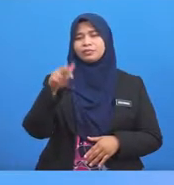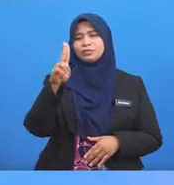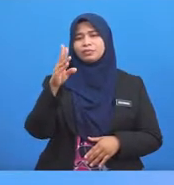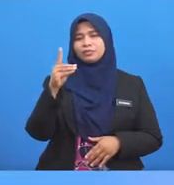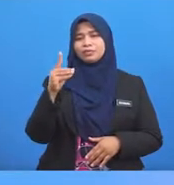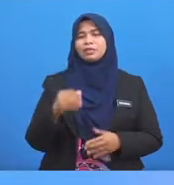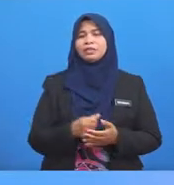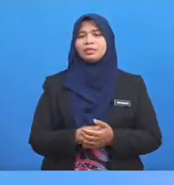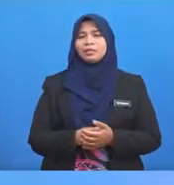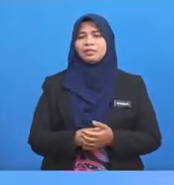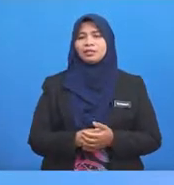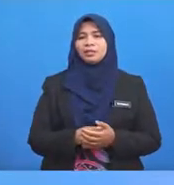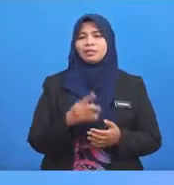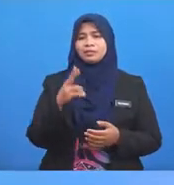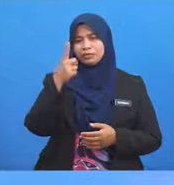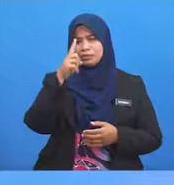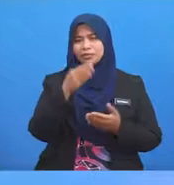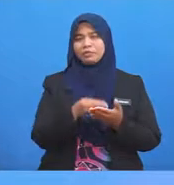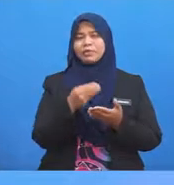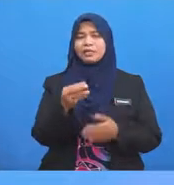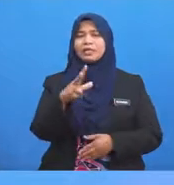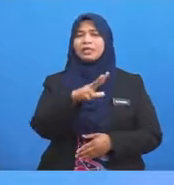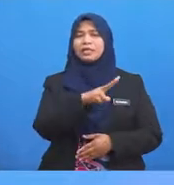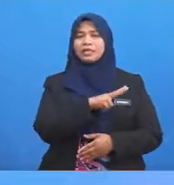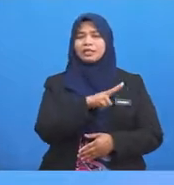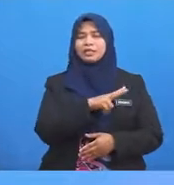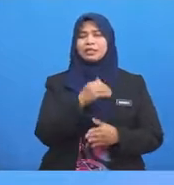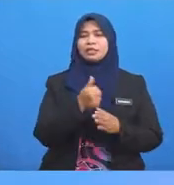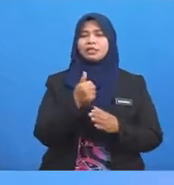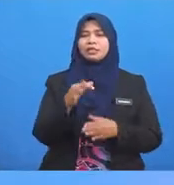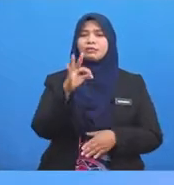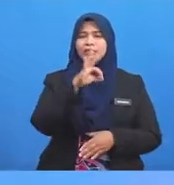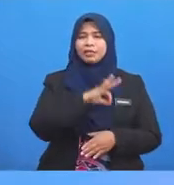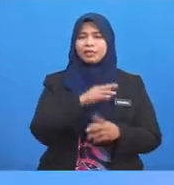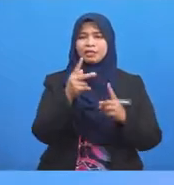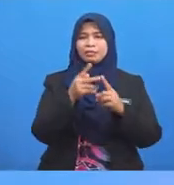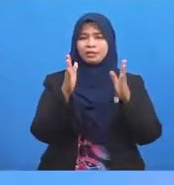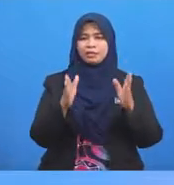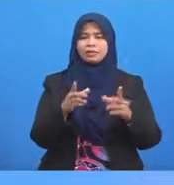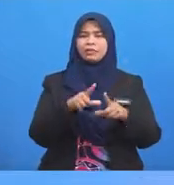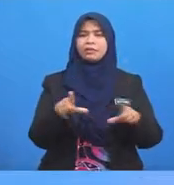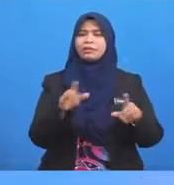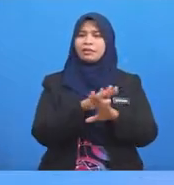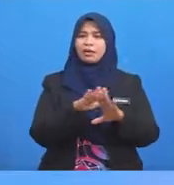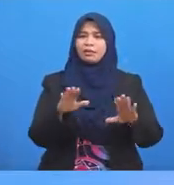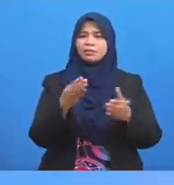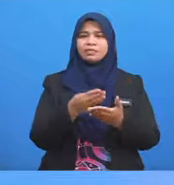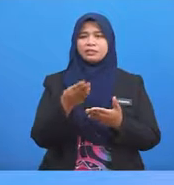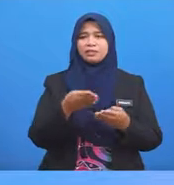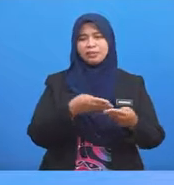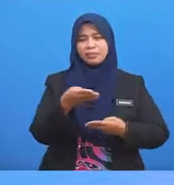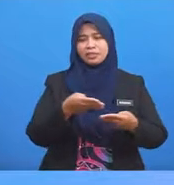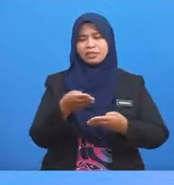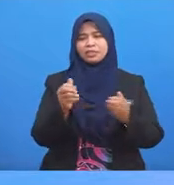akad untuk memberikan harta atau manfaat kepada orang lain tanpa sebarang